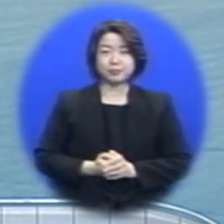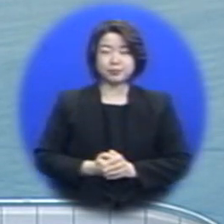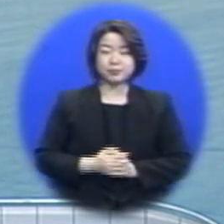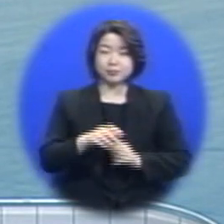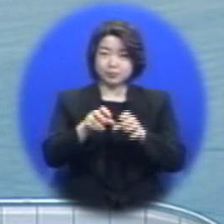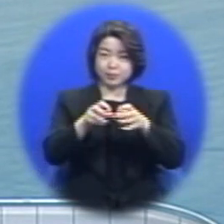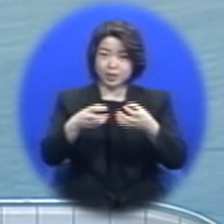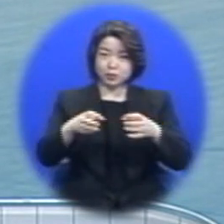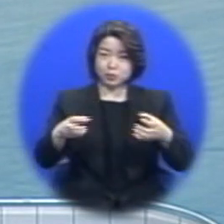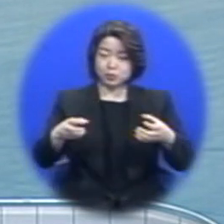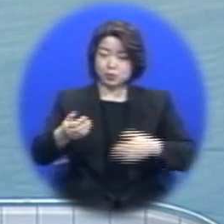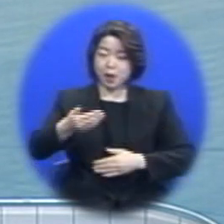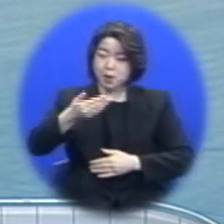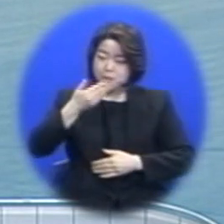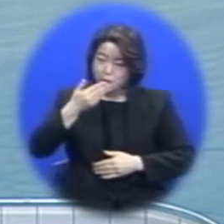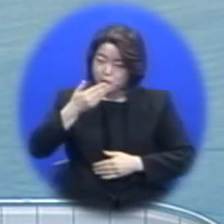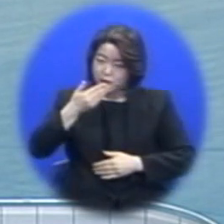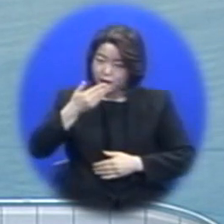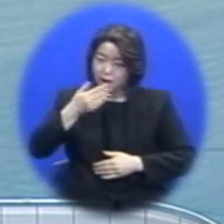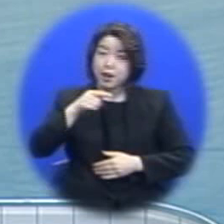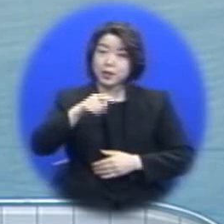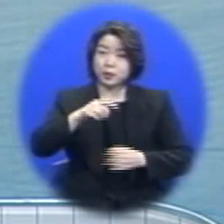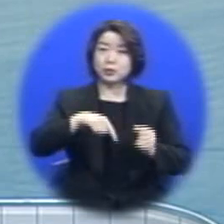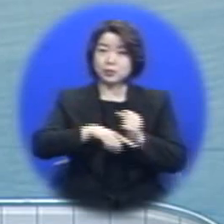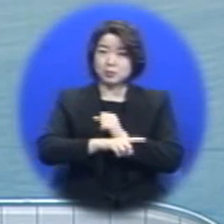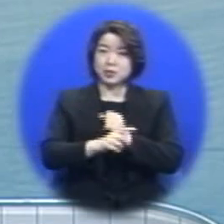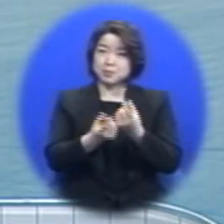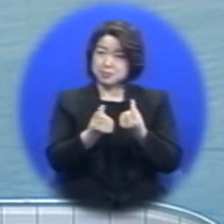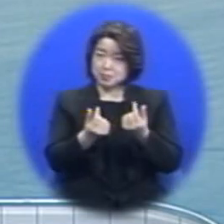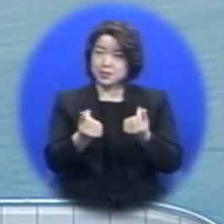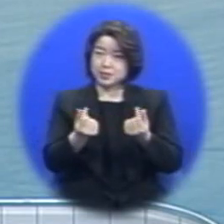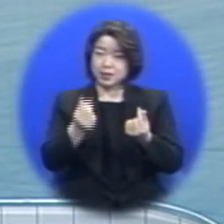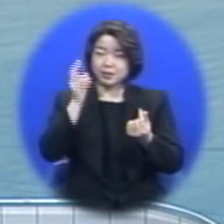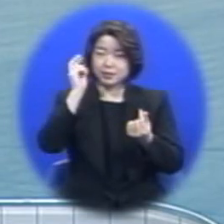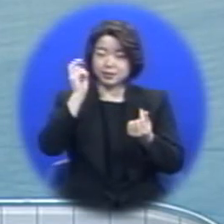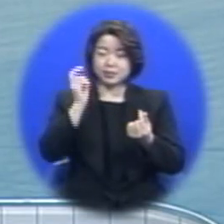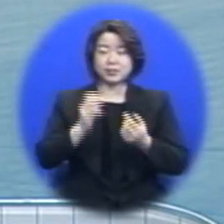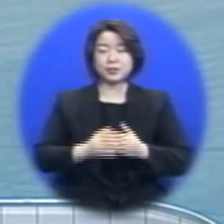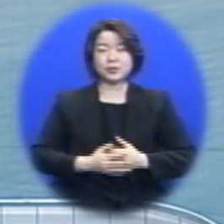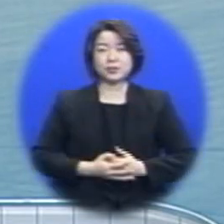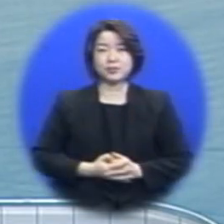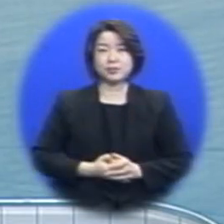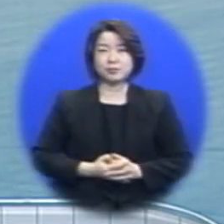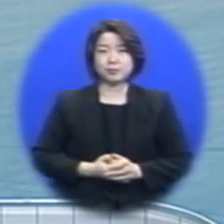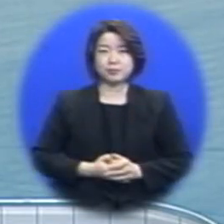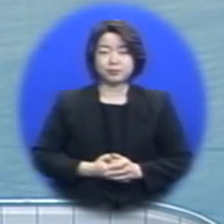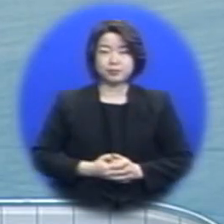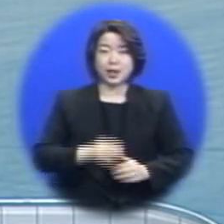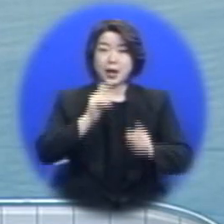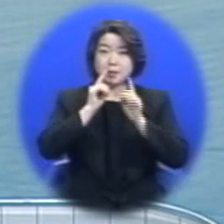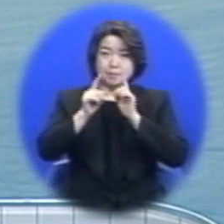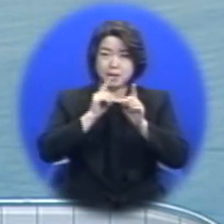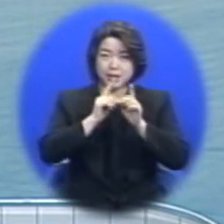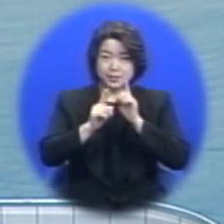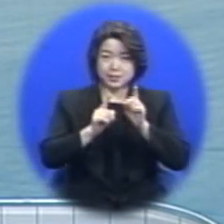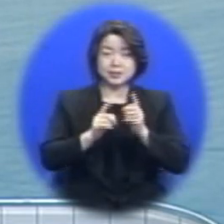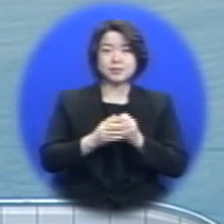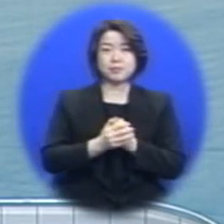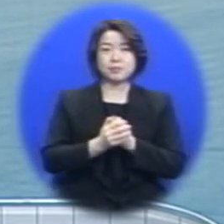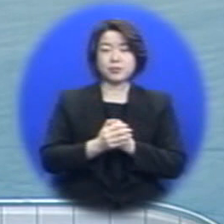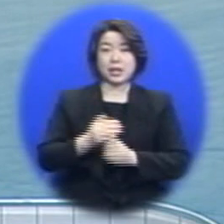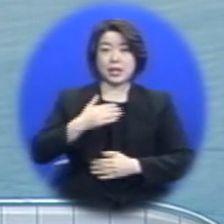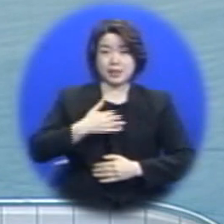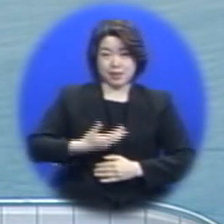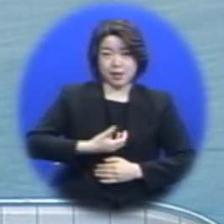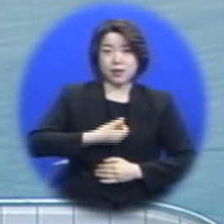이 두루마리를 먹으라고 하는 것도 사실 의미적으로는 그런 의미가 있다고 해석이 됩니다. 말씀을 내